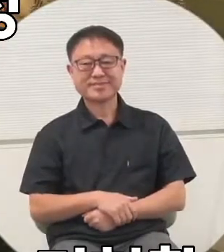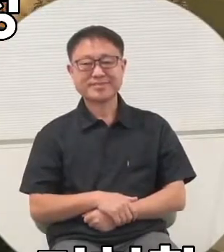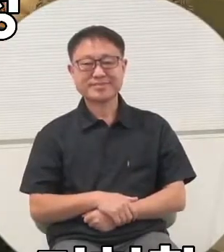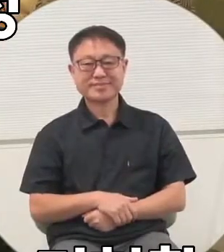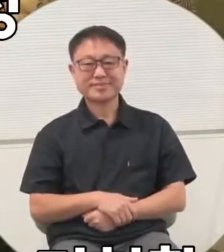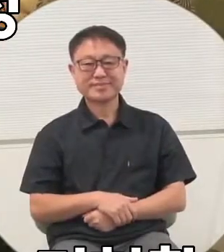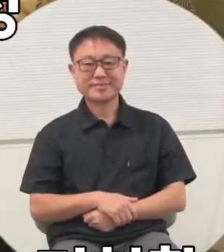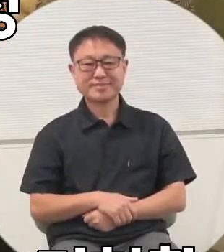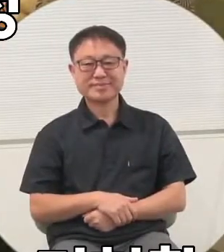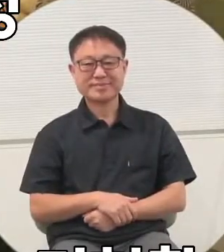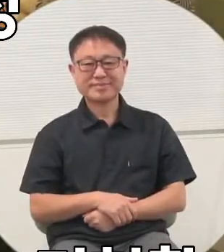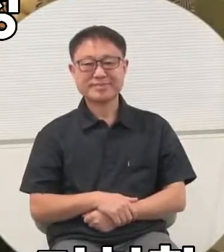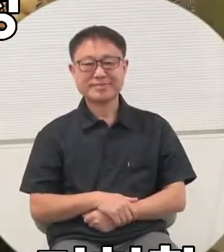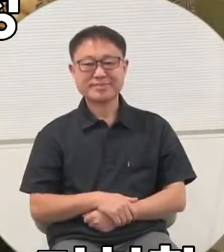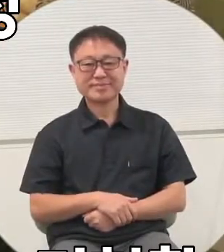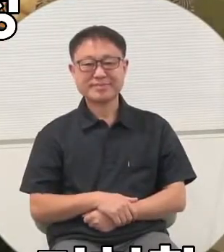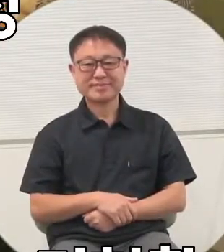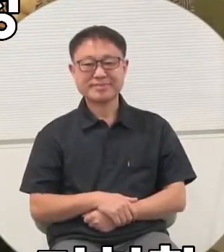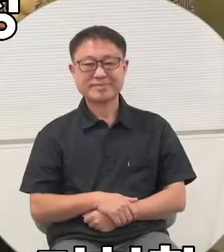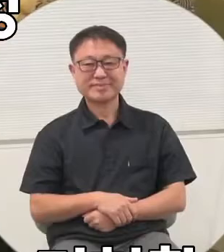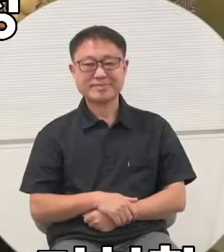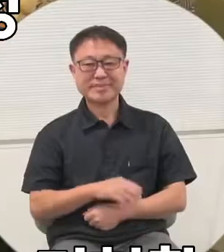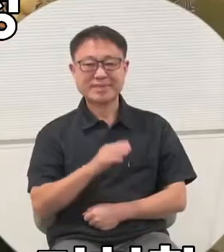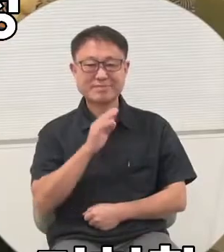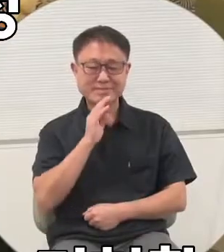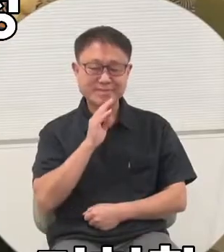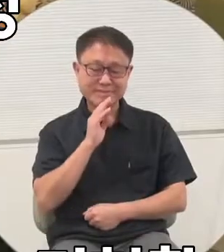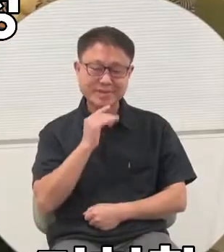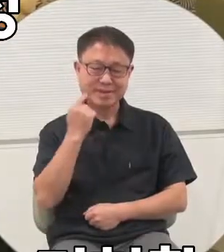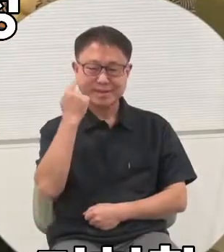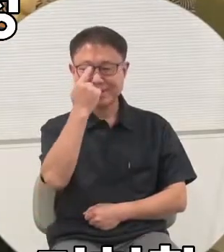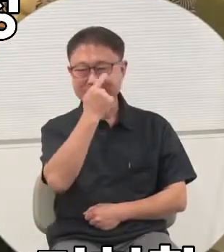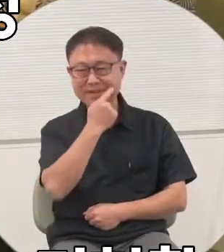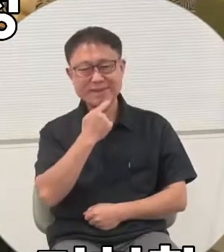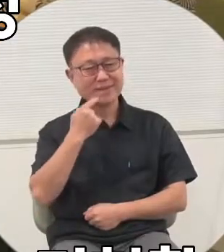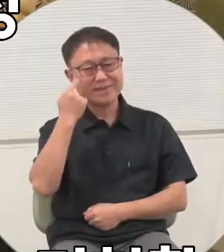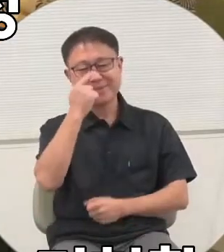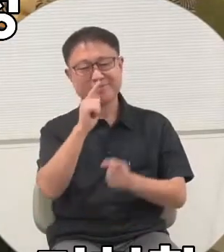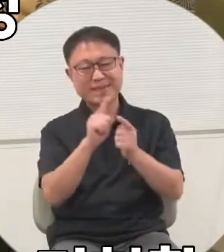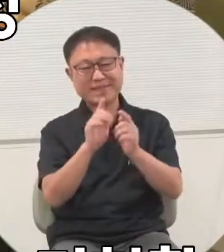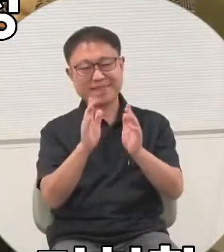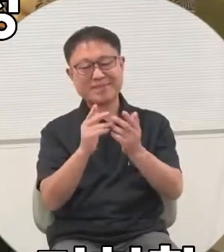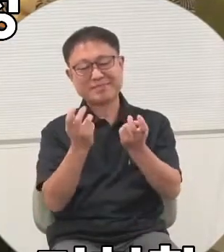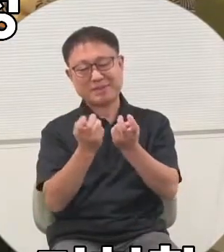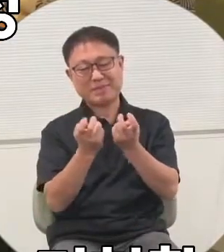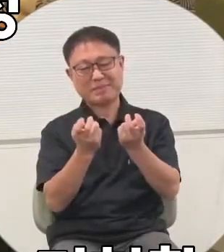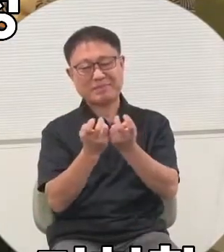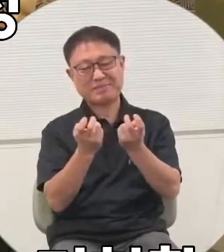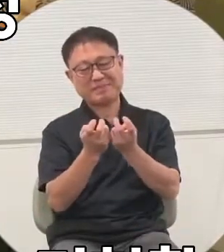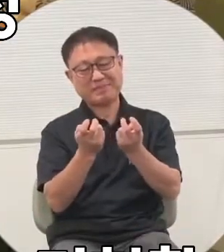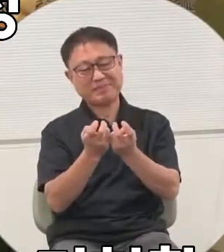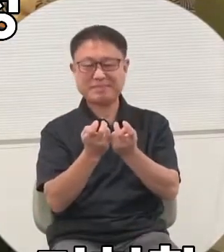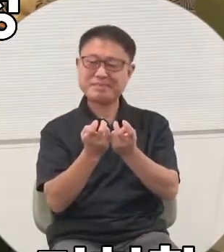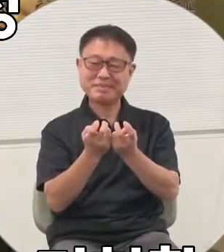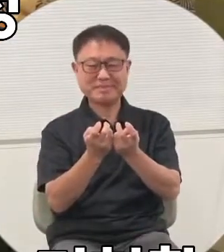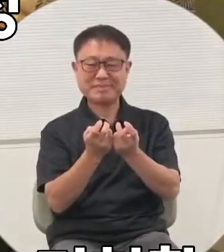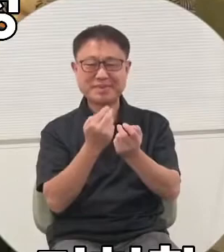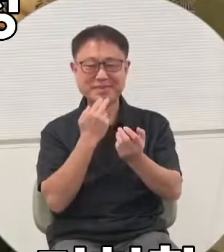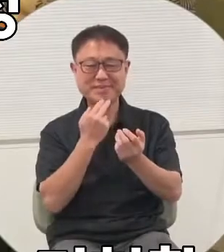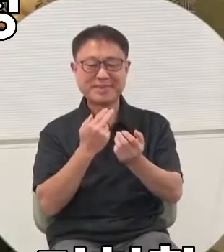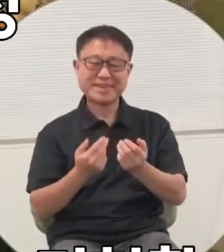이게 좋은 어쨌든 비대면의 방법을 생각했는데 그것도 또 효과도 별로 없고